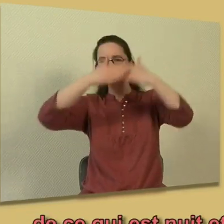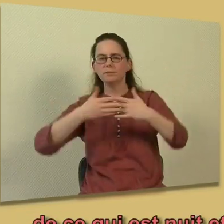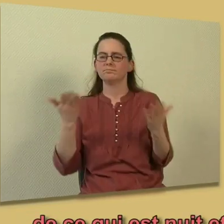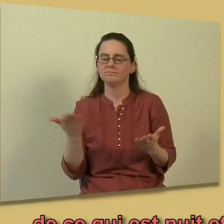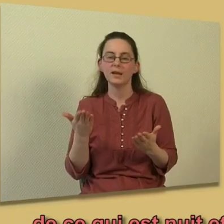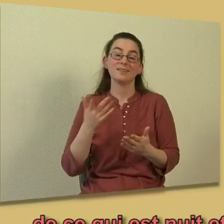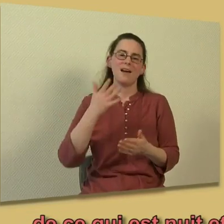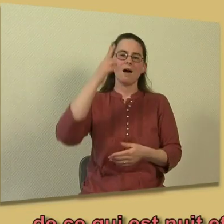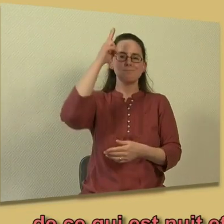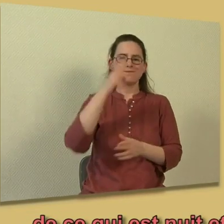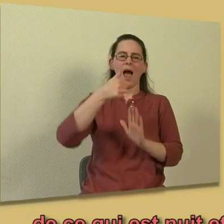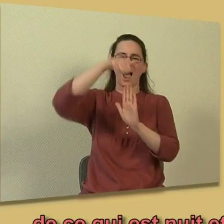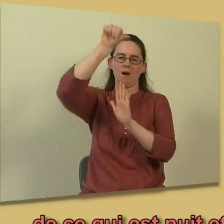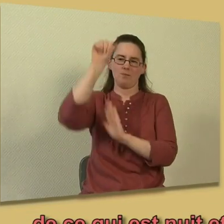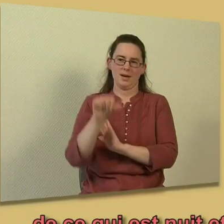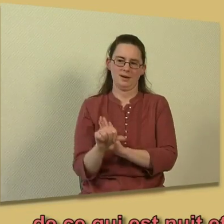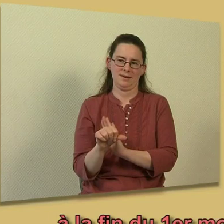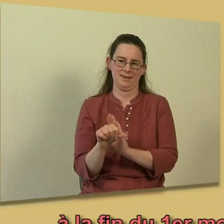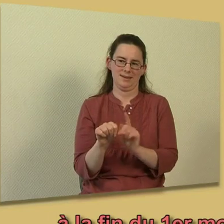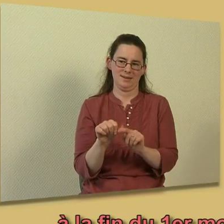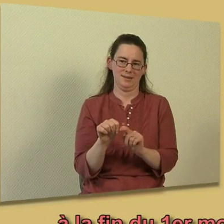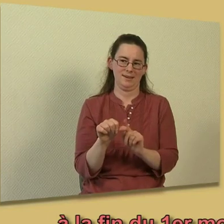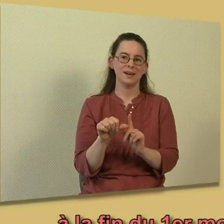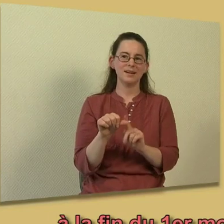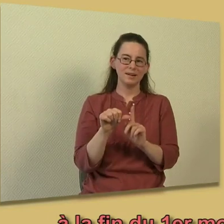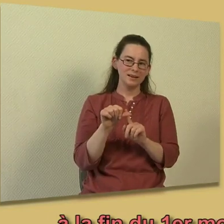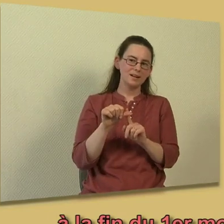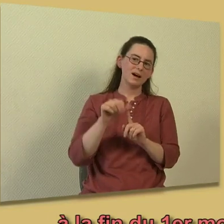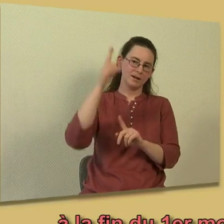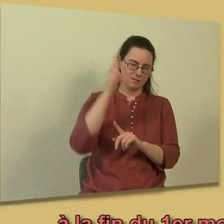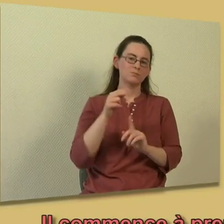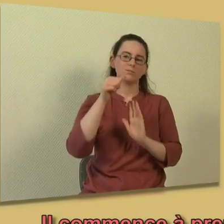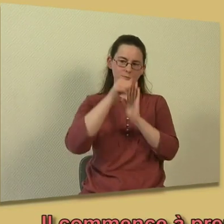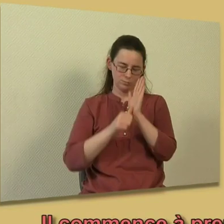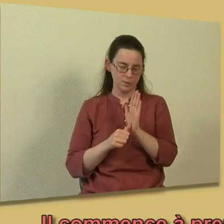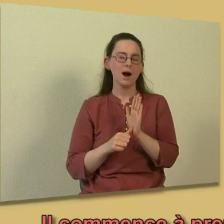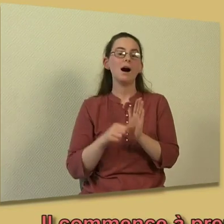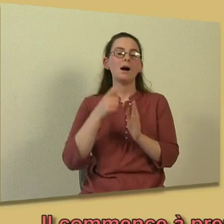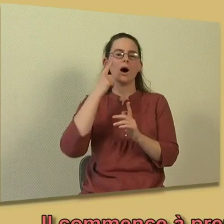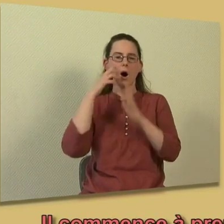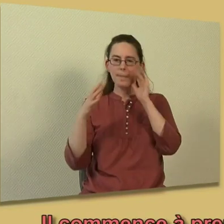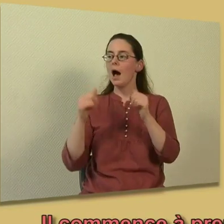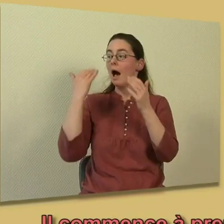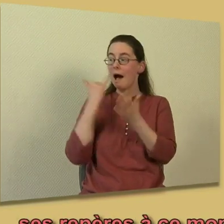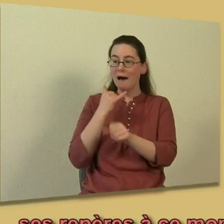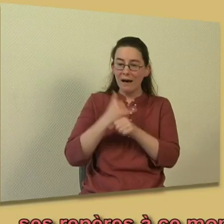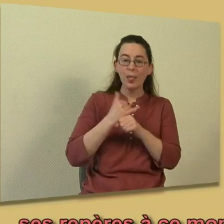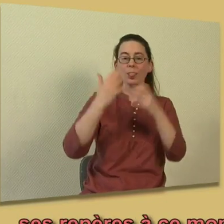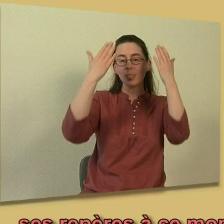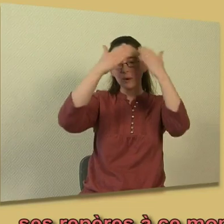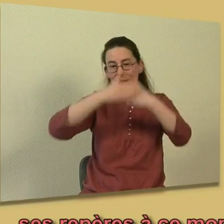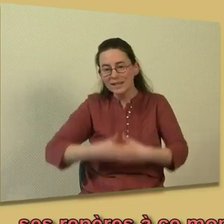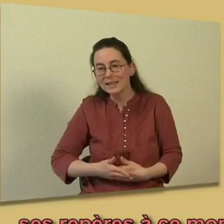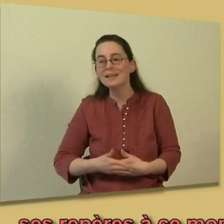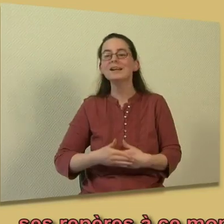Le bébé pourra prendre ce qui est nuit et jour, c'est à la fin du 1er mois. Il commence à avoir ses repères à ce